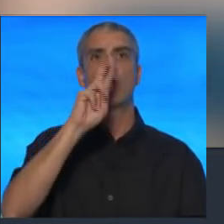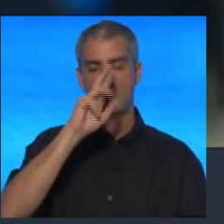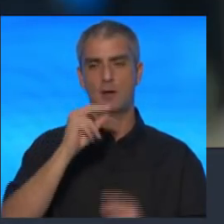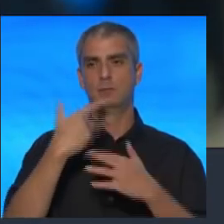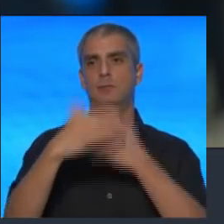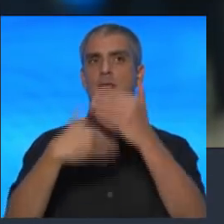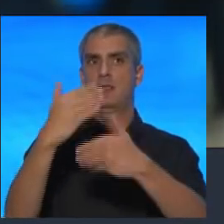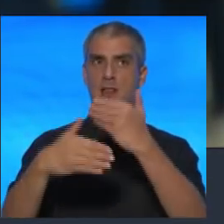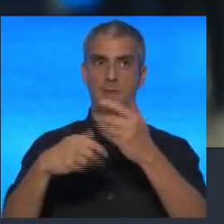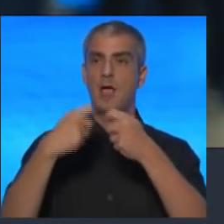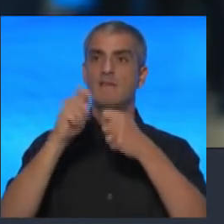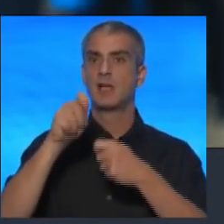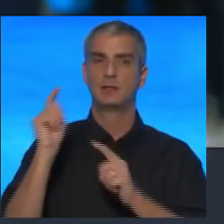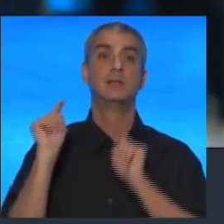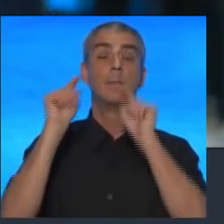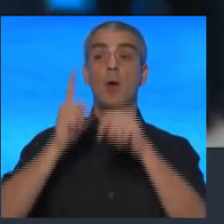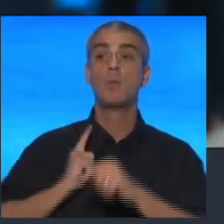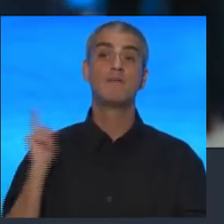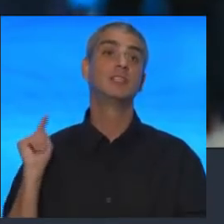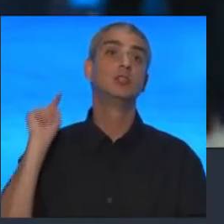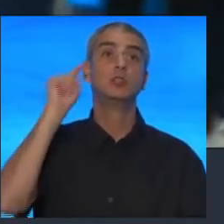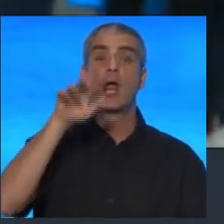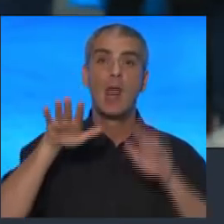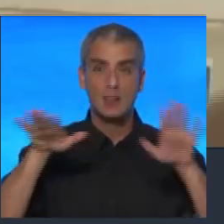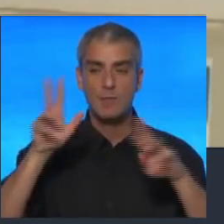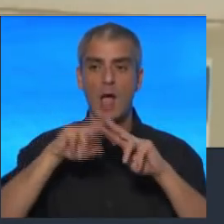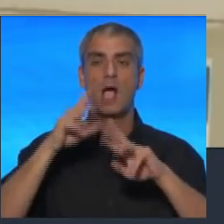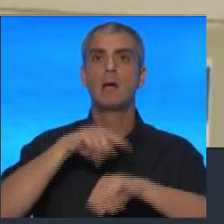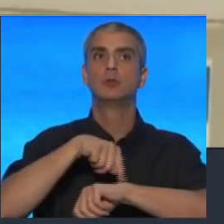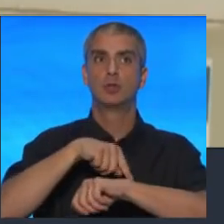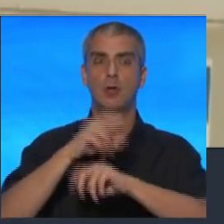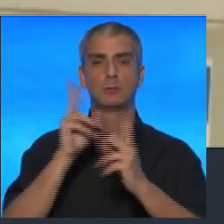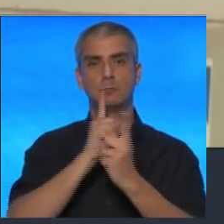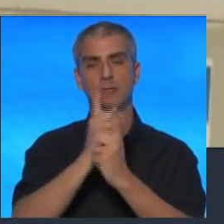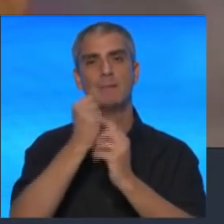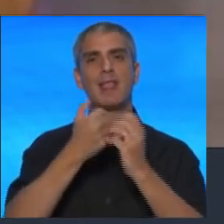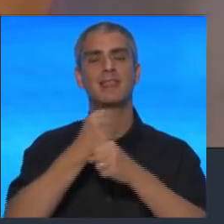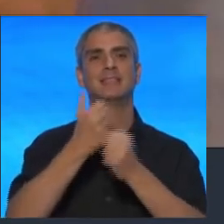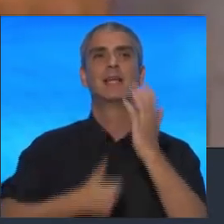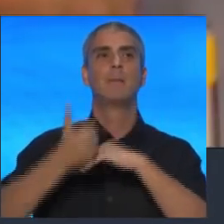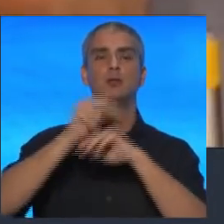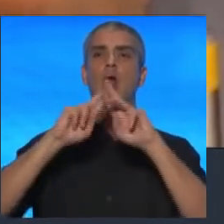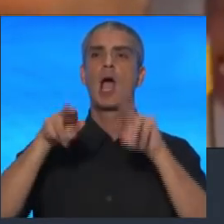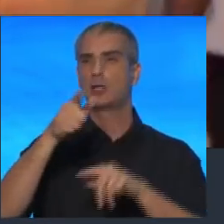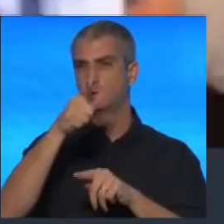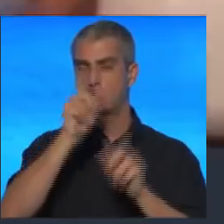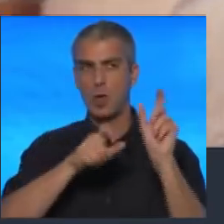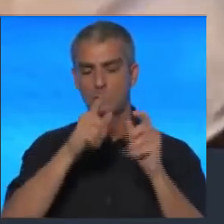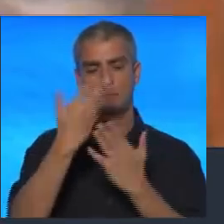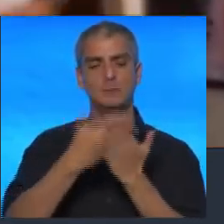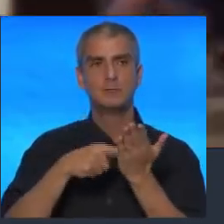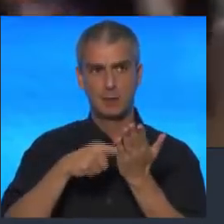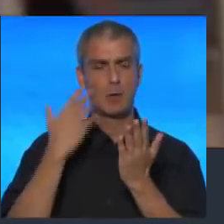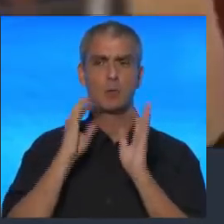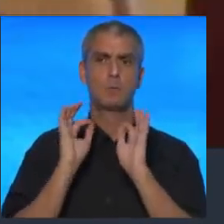להתקדם. חברי הכנסת הגיעו אישית לנתב"ג. לאחר כמה שעות שבילו עם נציג הבכיר של רשות האוכלוסין, התברר שהמסמכים היו